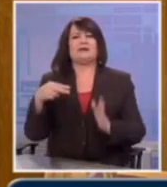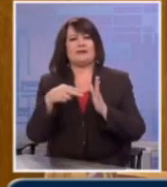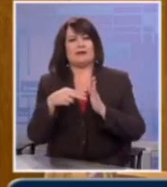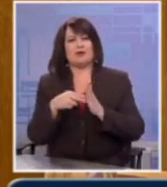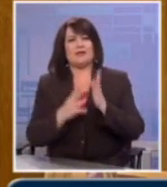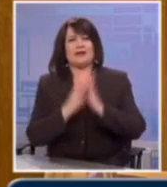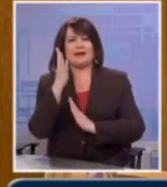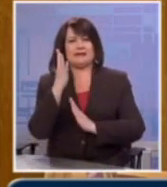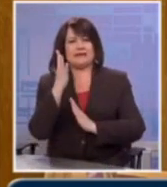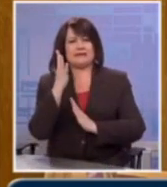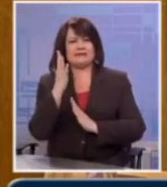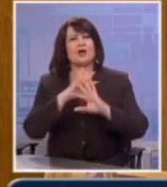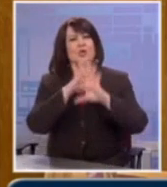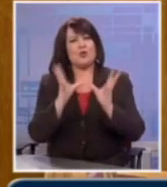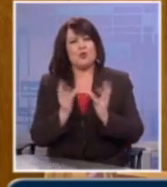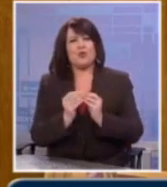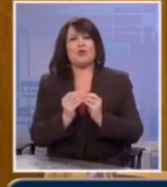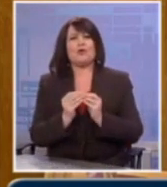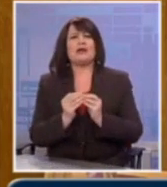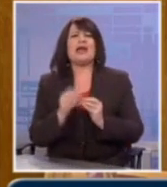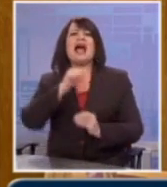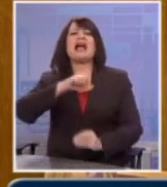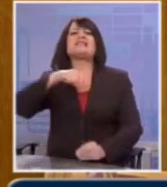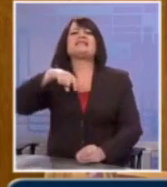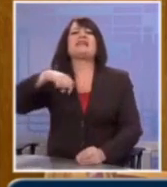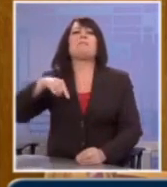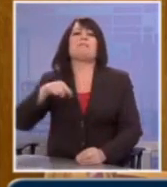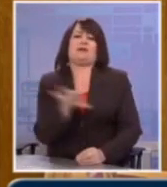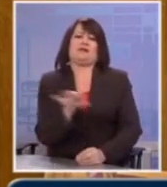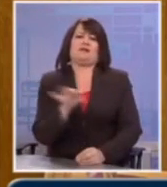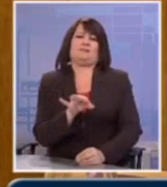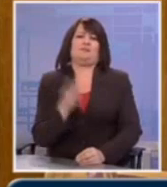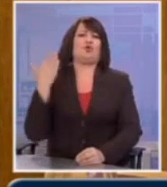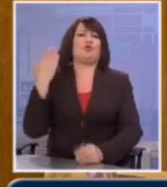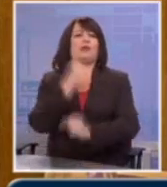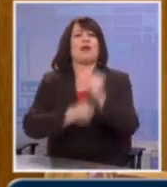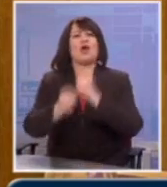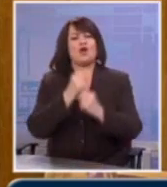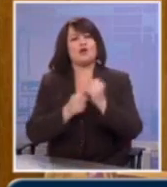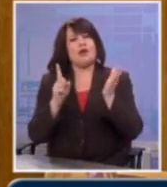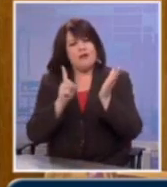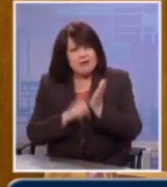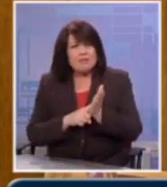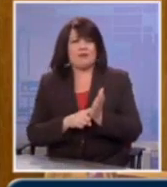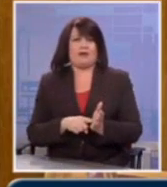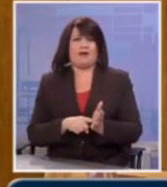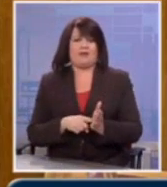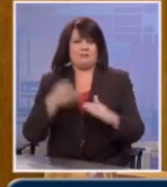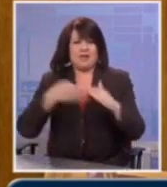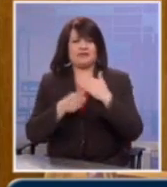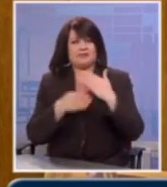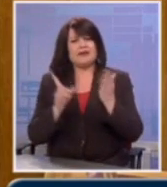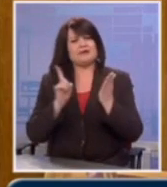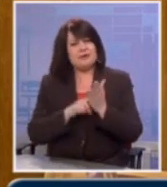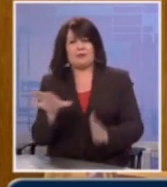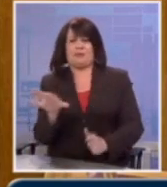2014 και είναι όλοι από ασεπ από ασε προηγούμενων ετών που έπρεπε τα παιδιά εδώ και χρόνια